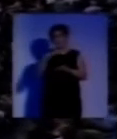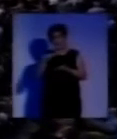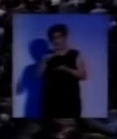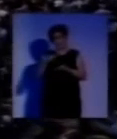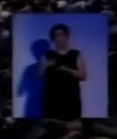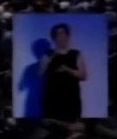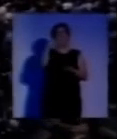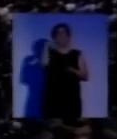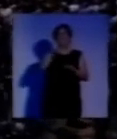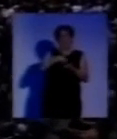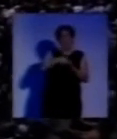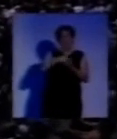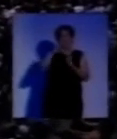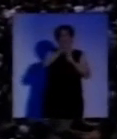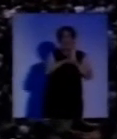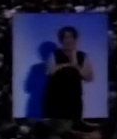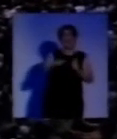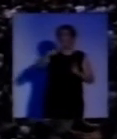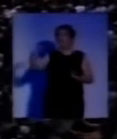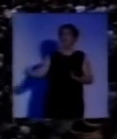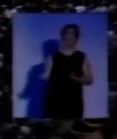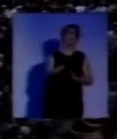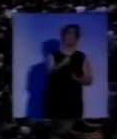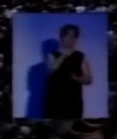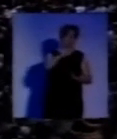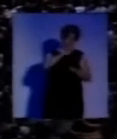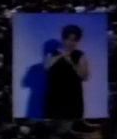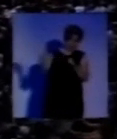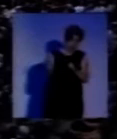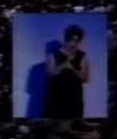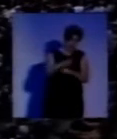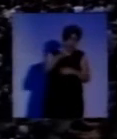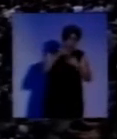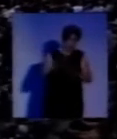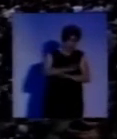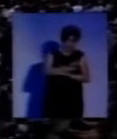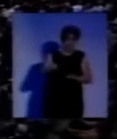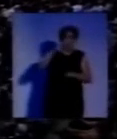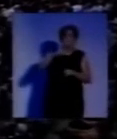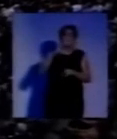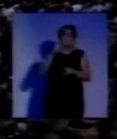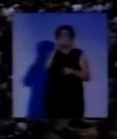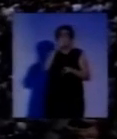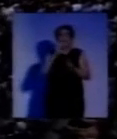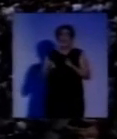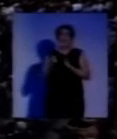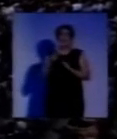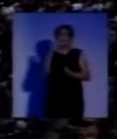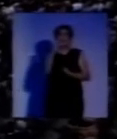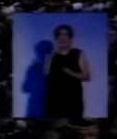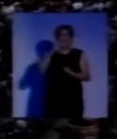Το φορολογικό μας σύστημα έχει αποτύχει κτρά. Χαρακτηρίζεται από μια παραοικονομία που ξεπερνάει τα 40 δισεκατομμύρια